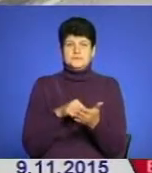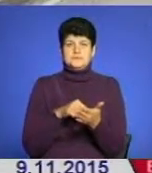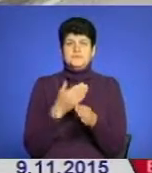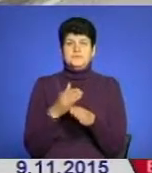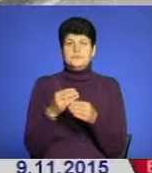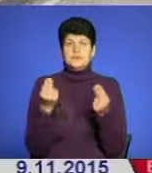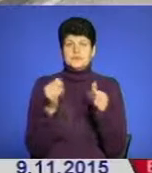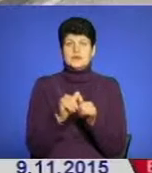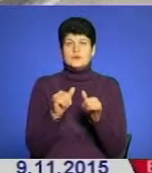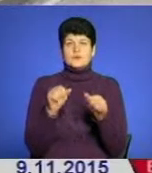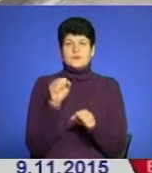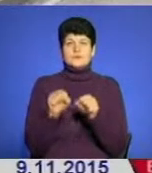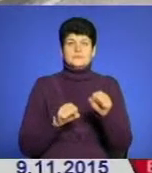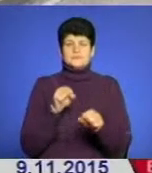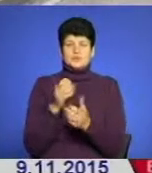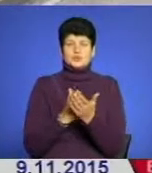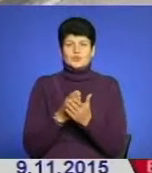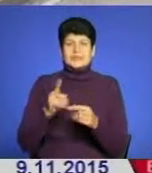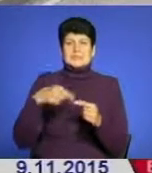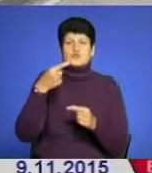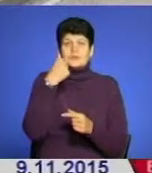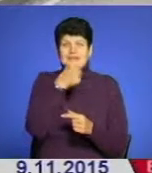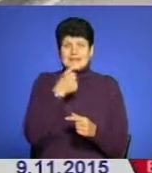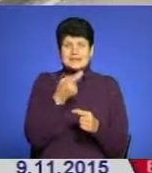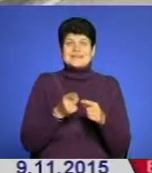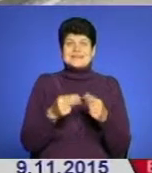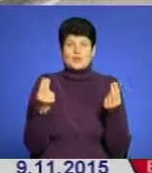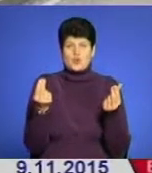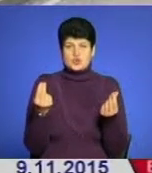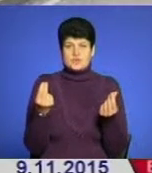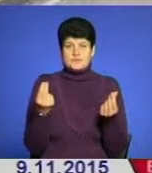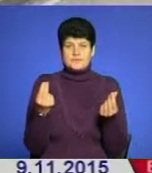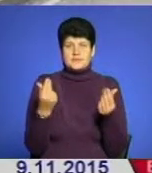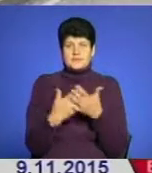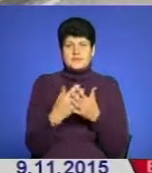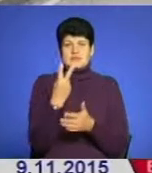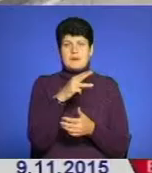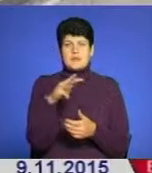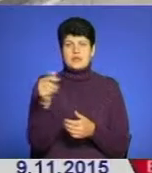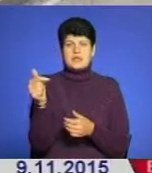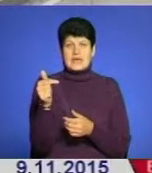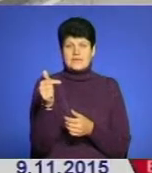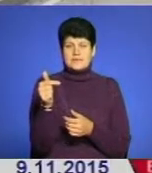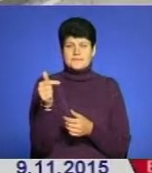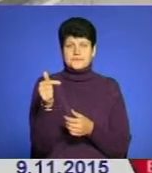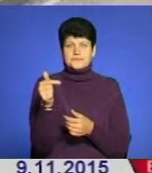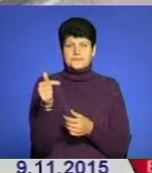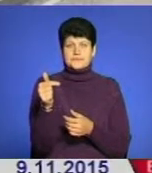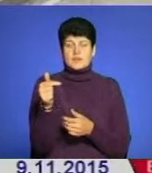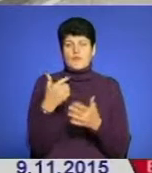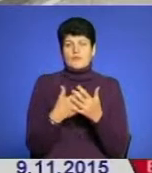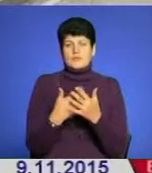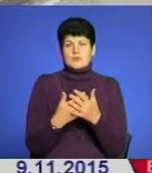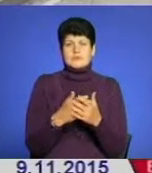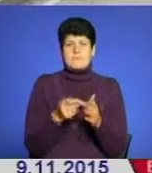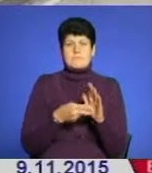виділення коштів на розвиток велоінфраструктури на наступний рік. Ці кошти в межах 2 мільйонів гривень, які, в принципі, як